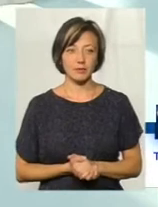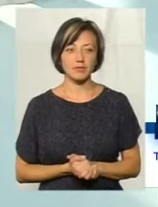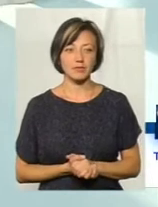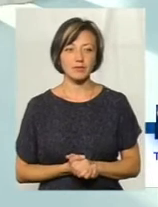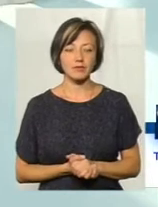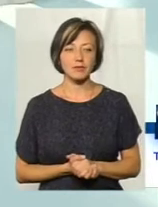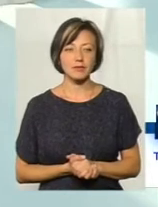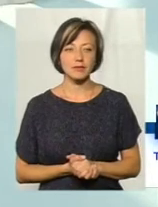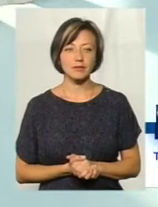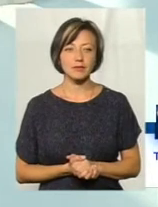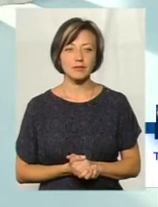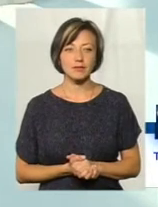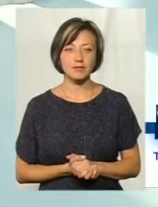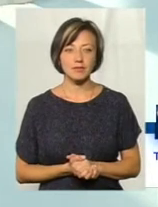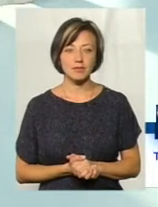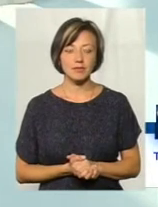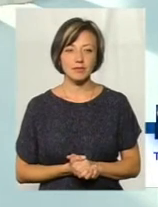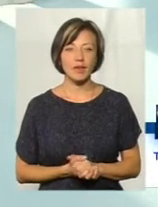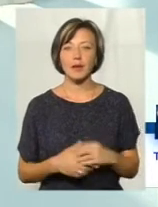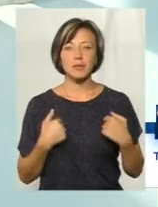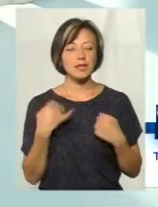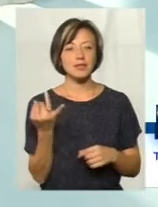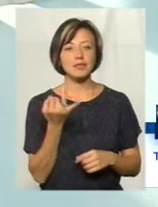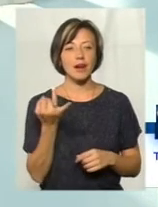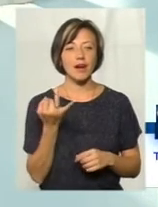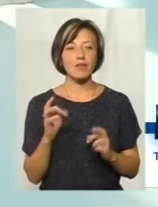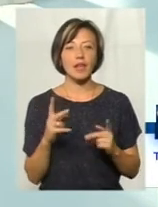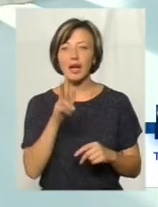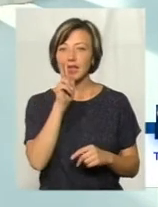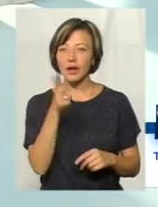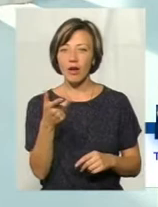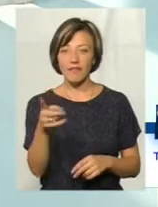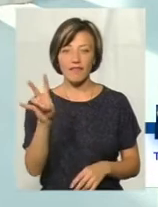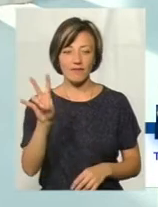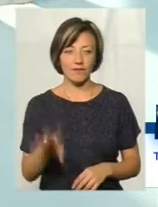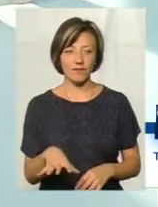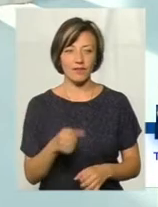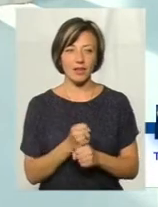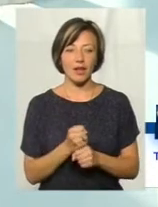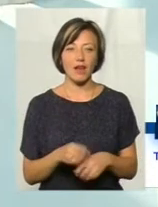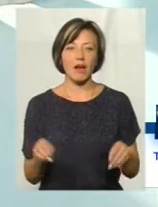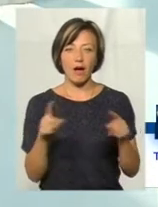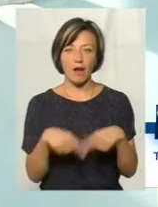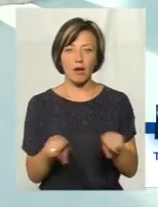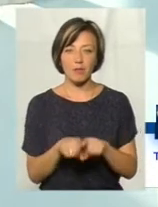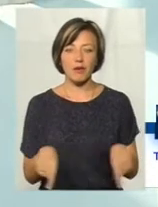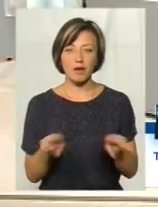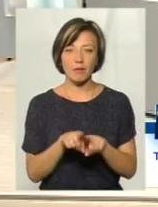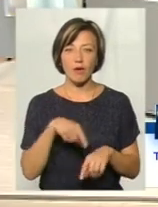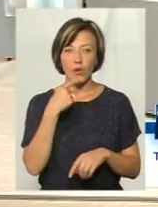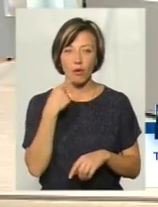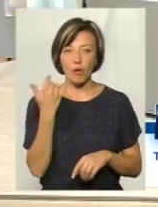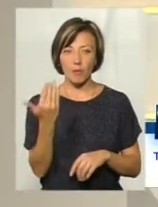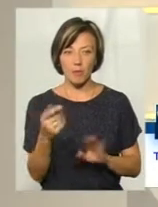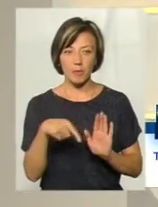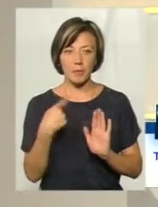Я зрозумів, переходимо на особистості. Як ви втрималися вже 3 роки, і ви одне і те саме говорите? Я перепрошую,